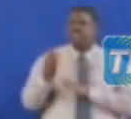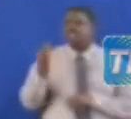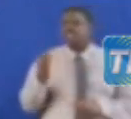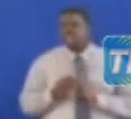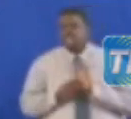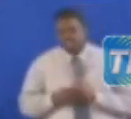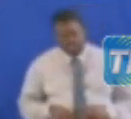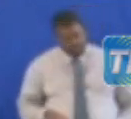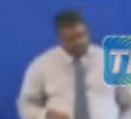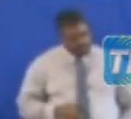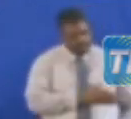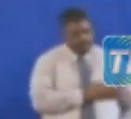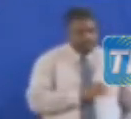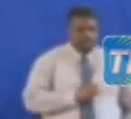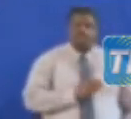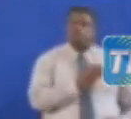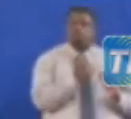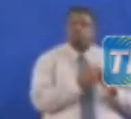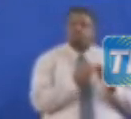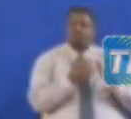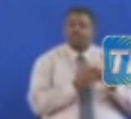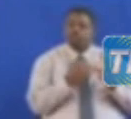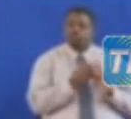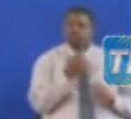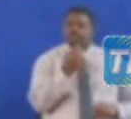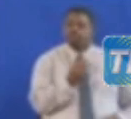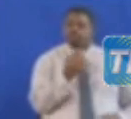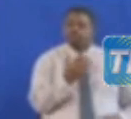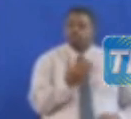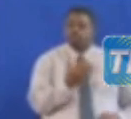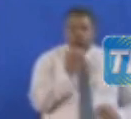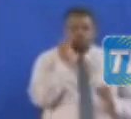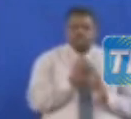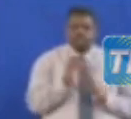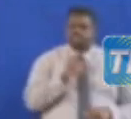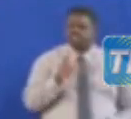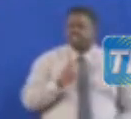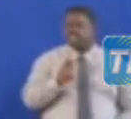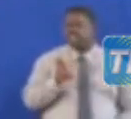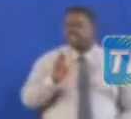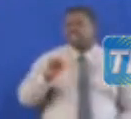na shilingi bilioni 18.35 kwa ajili ya zahanati